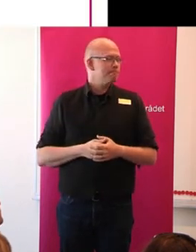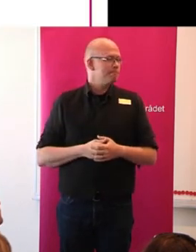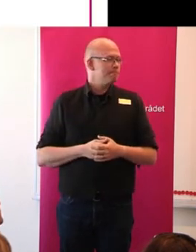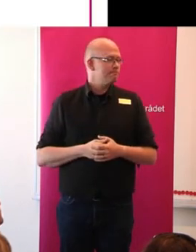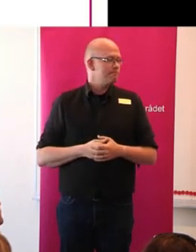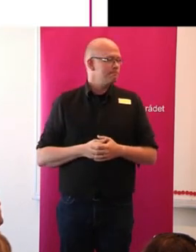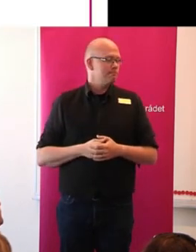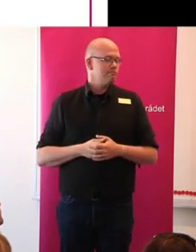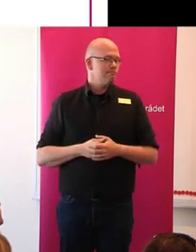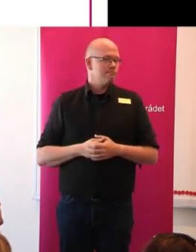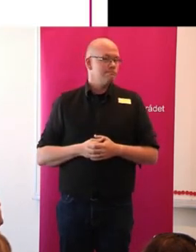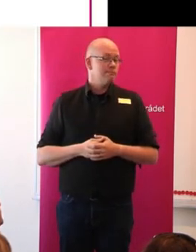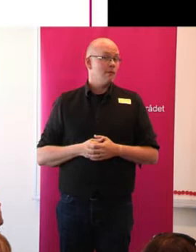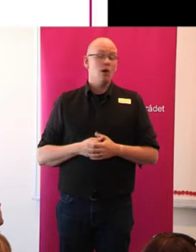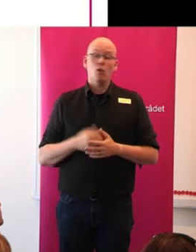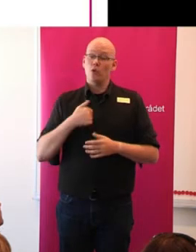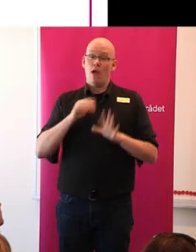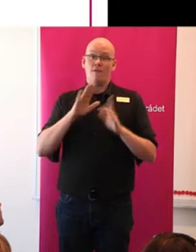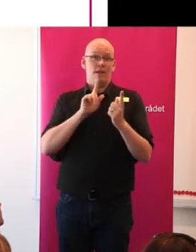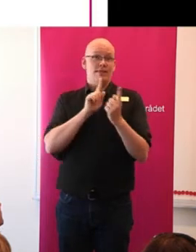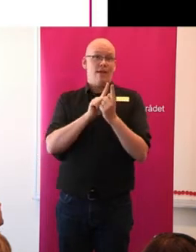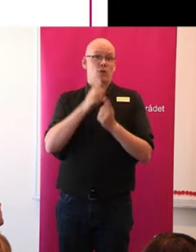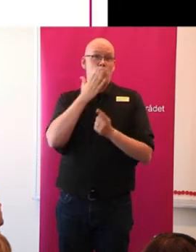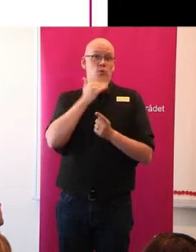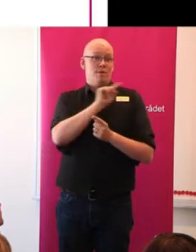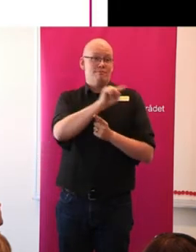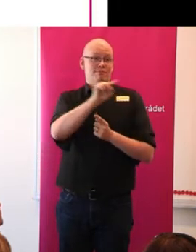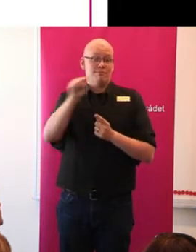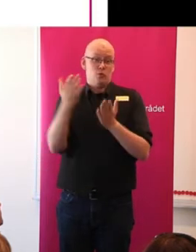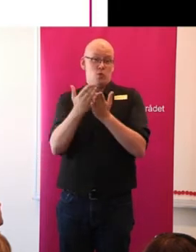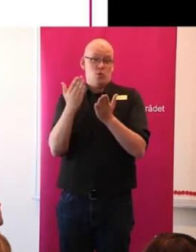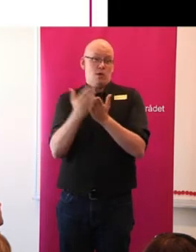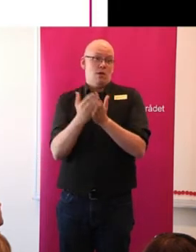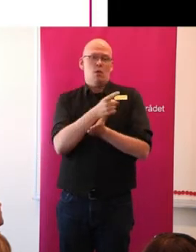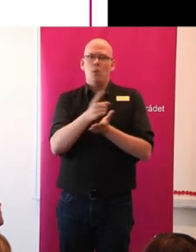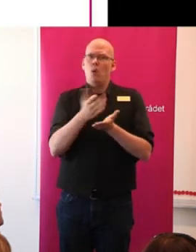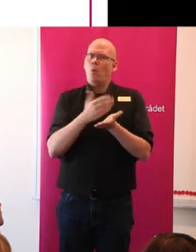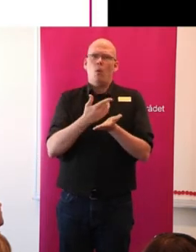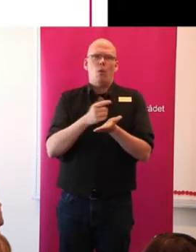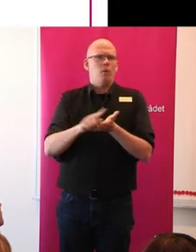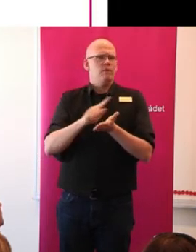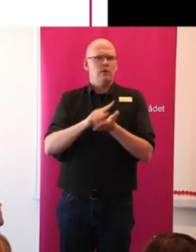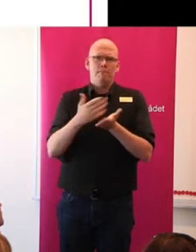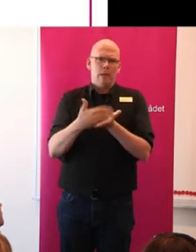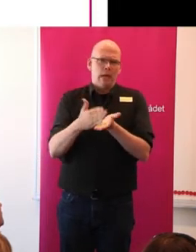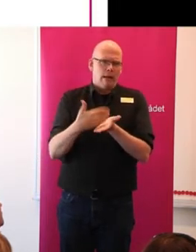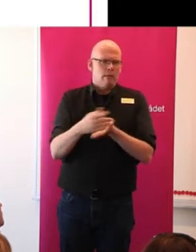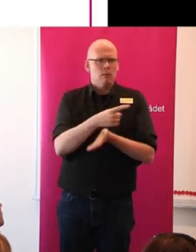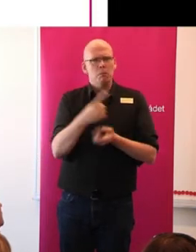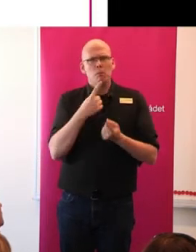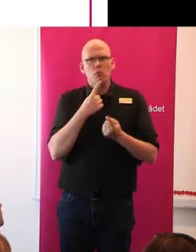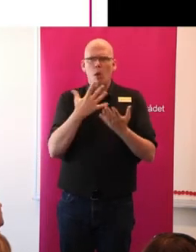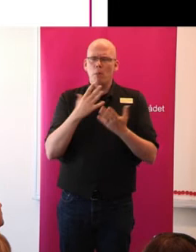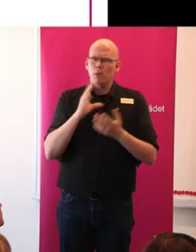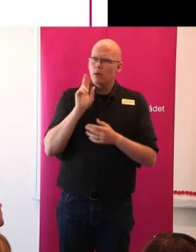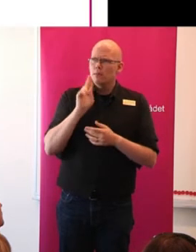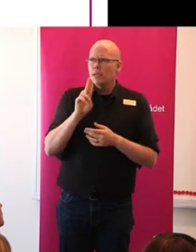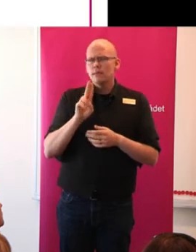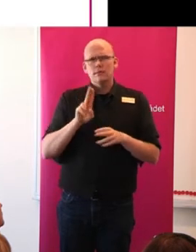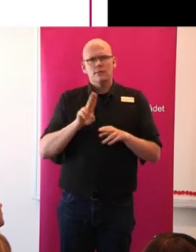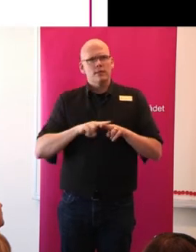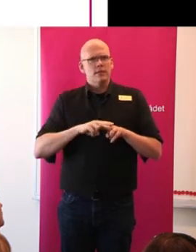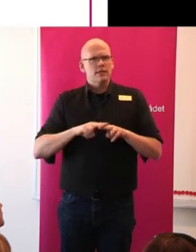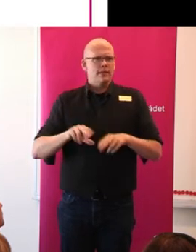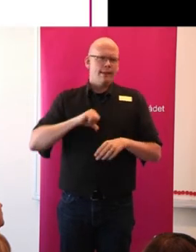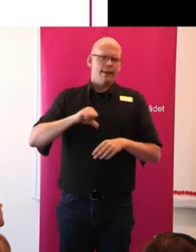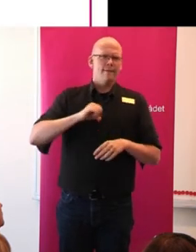När jag pratar med ungdomarna ute på skolorna så lyfter de väldigt ofta fram den trevliga miljön